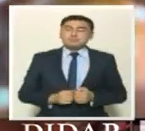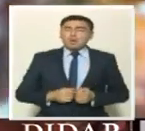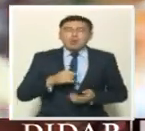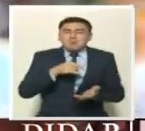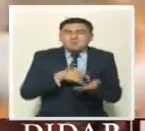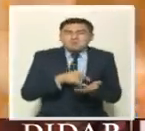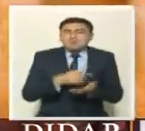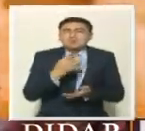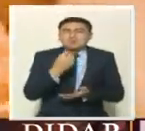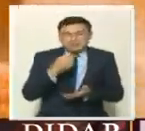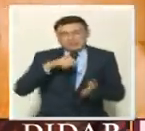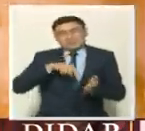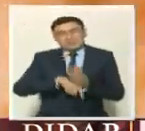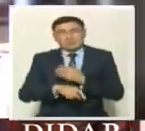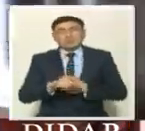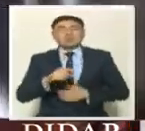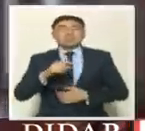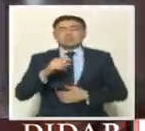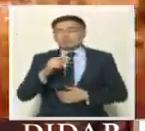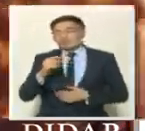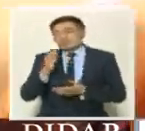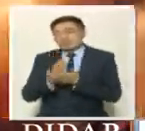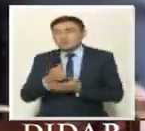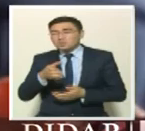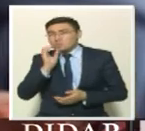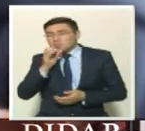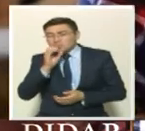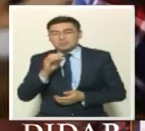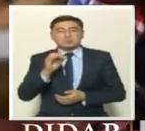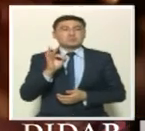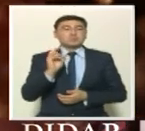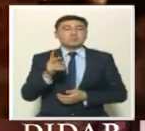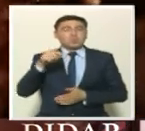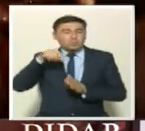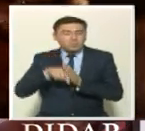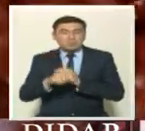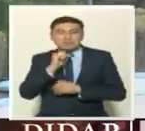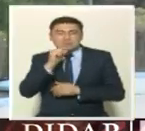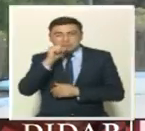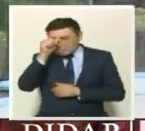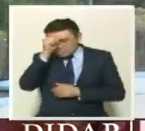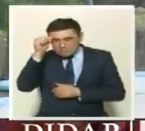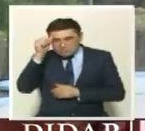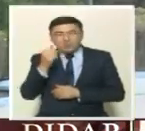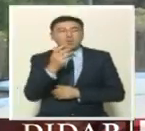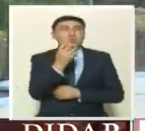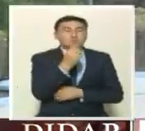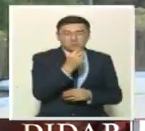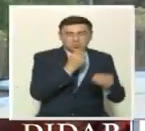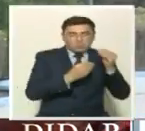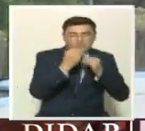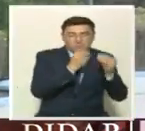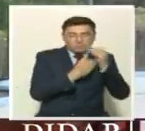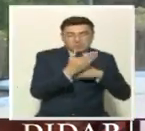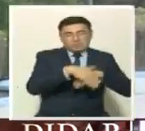себеп құрамында қанты бар сусындарды жиі тұтыну, сондай-ақ тез дайындалатын тағамдарды жеуде аталған ауруға апаратын негізгі жол. Соңғы 6